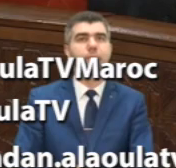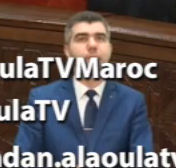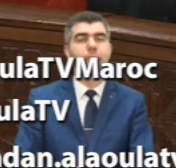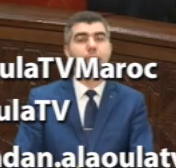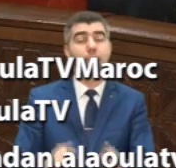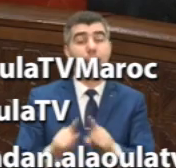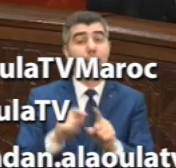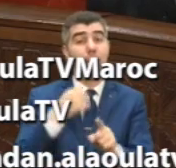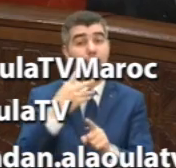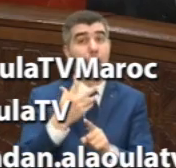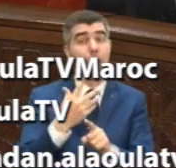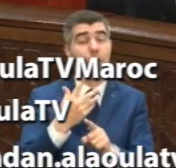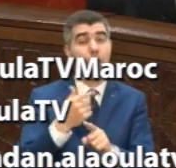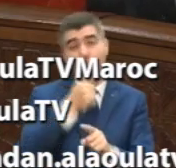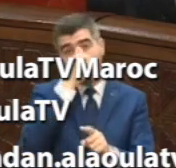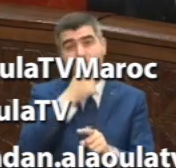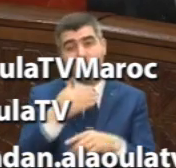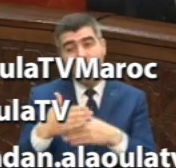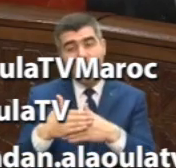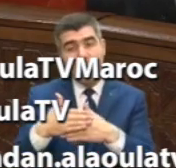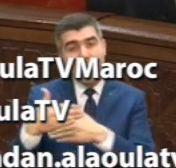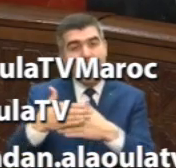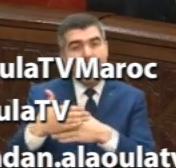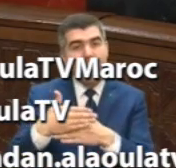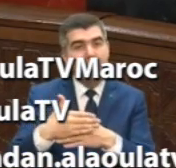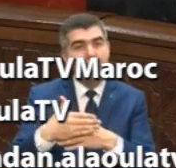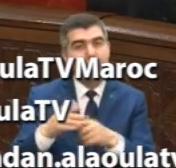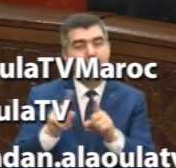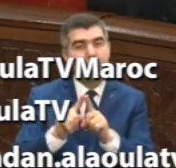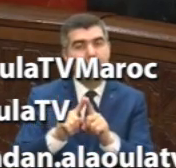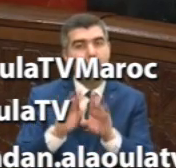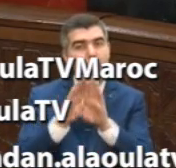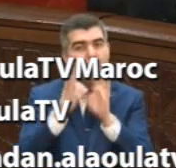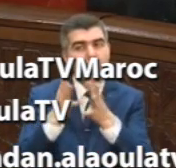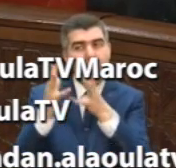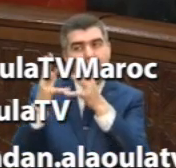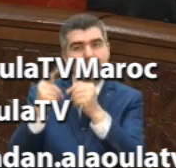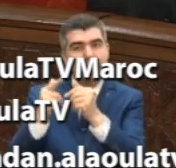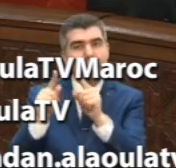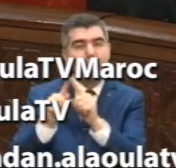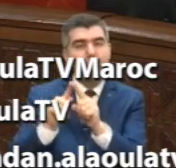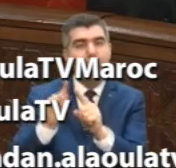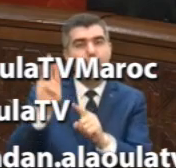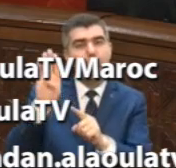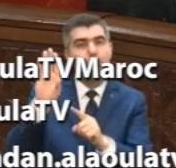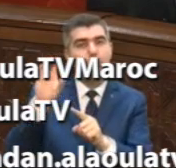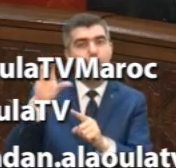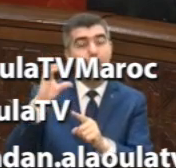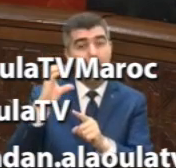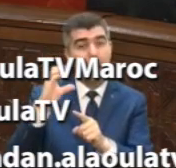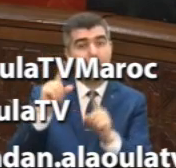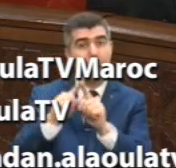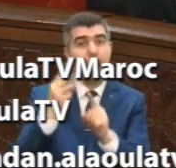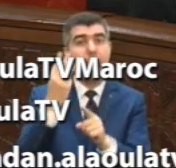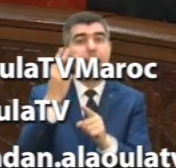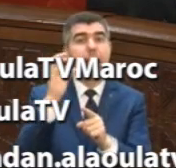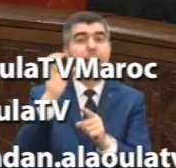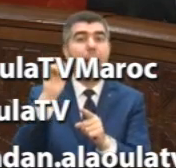الفقيه بن صالح، نعطيك بعض الارقام. اولا عدد الحاصلين على البكالوريا يقل عن 3000، حوالي